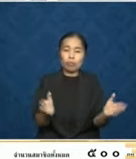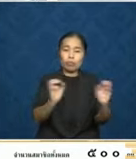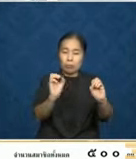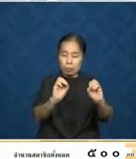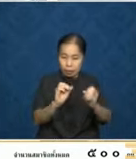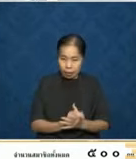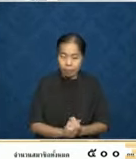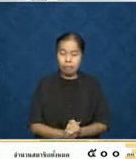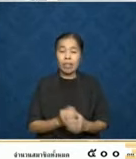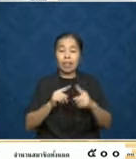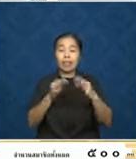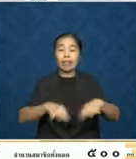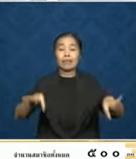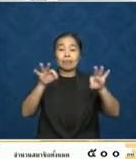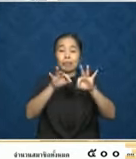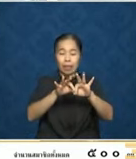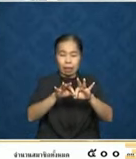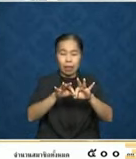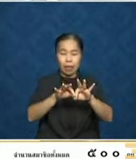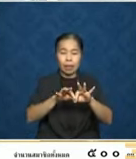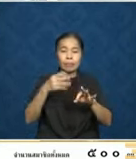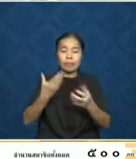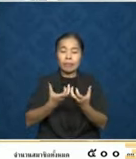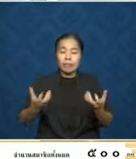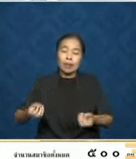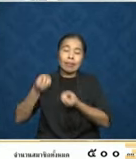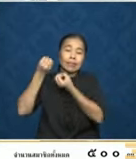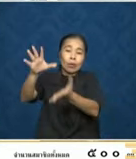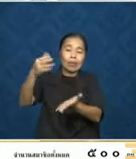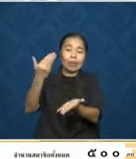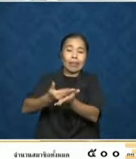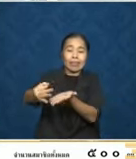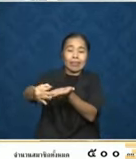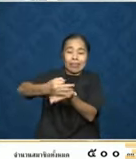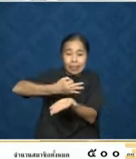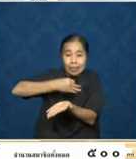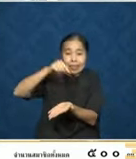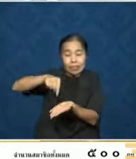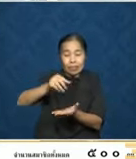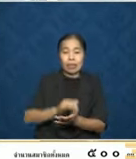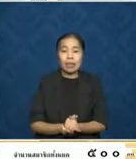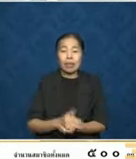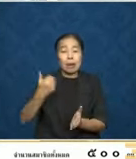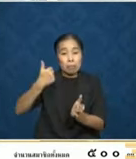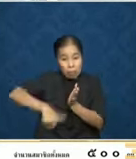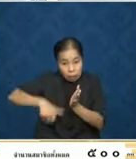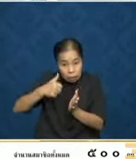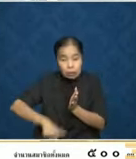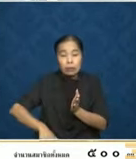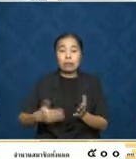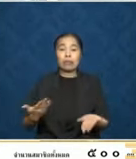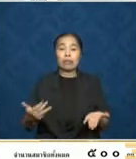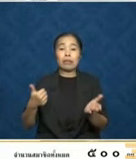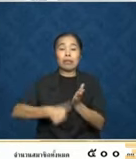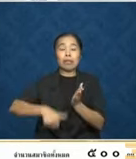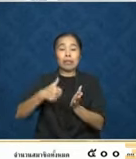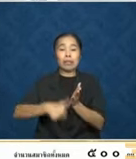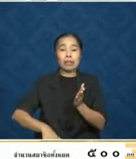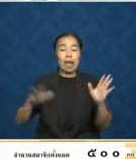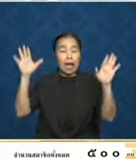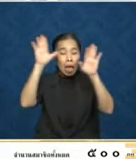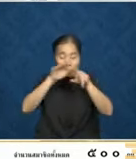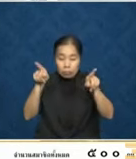คัญก็คือโรงที่ซื้อขยะเก็บขยะต่างๆเหล่านี้เก็บภาษีเข้ากับร้านทอง